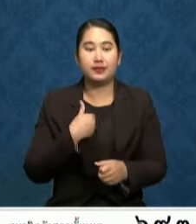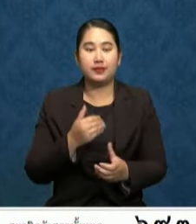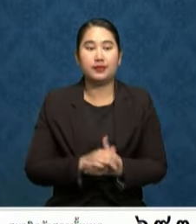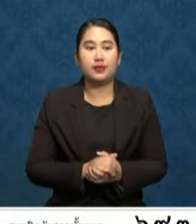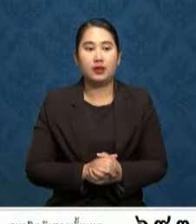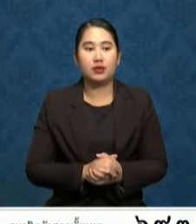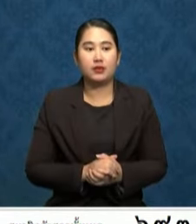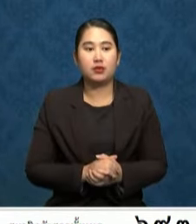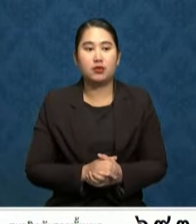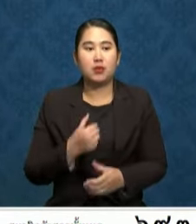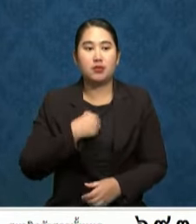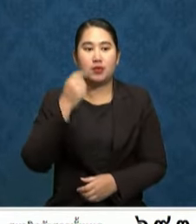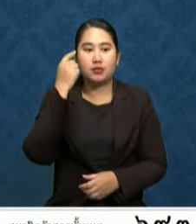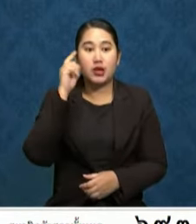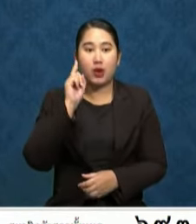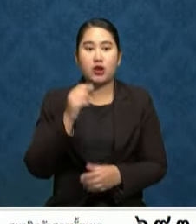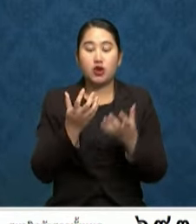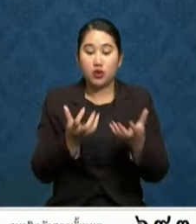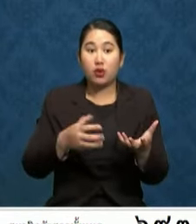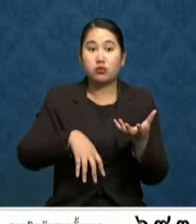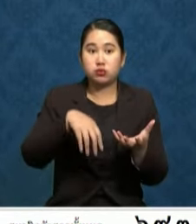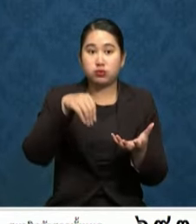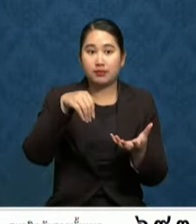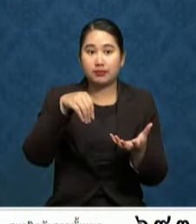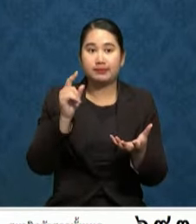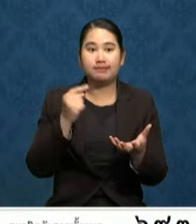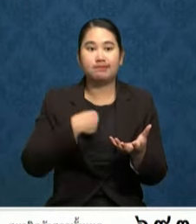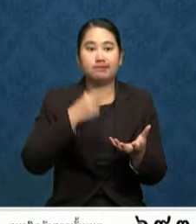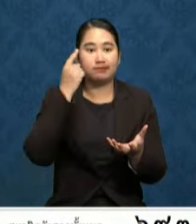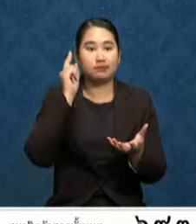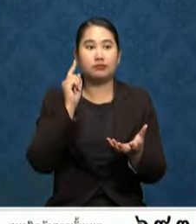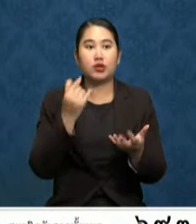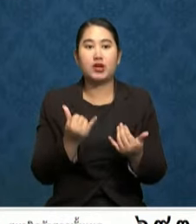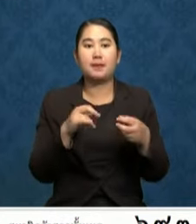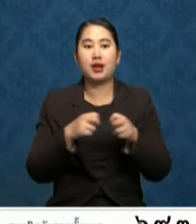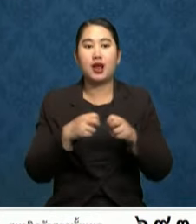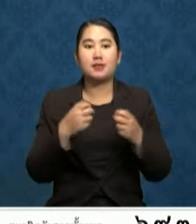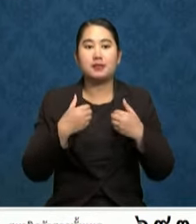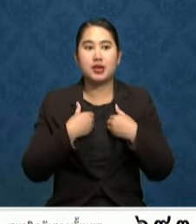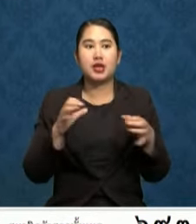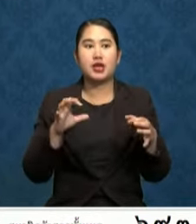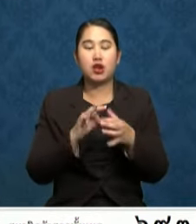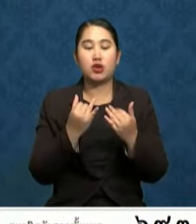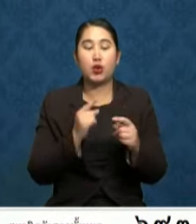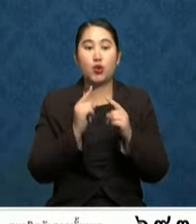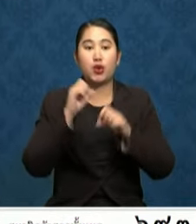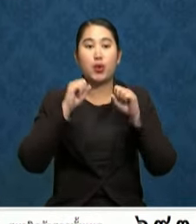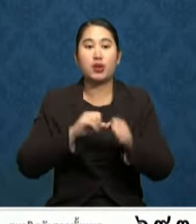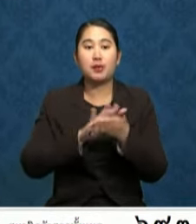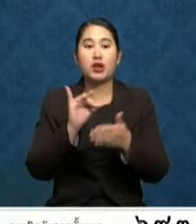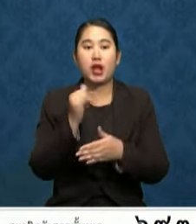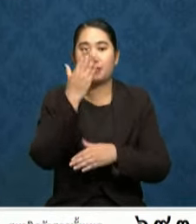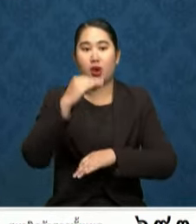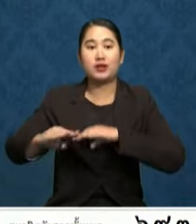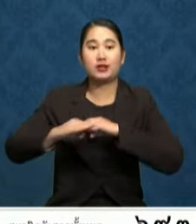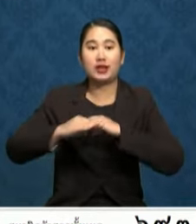ผมคิดว่าของที่ยังเหลืออยู่แล้วไม่สามารถนำขึ้นมาได้ก็ไม่อยากจะบอกว่ามันยังมีปัญหาในเรื่องของการ disputedนะครับแล้วว่าเป็นดินแดน